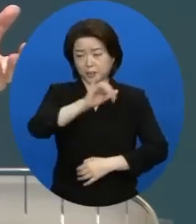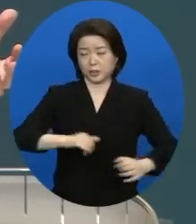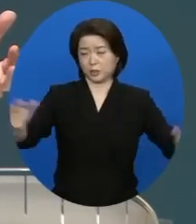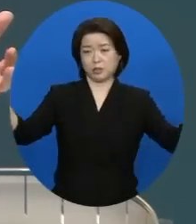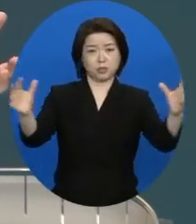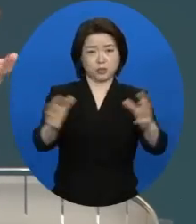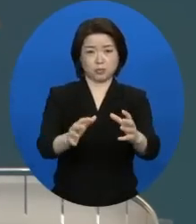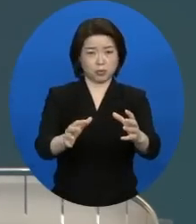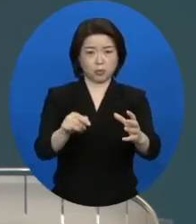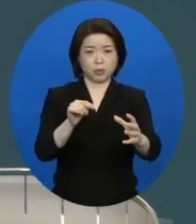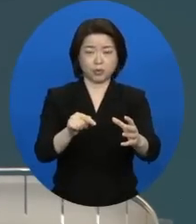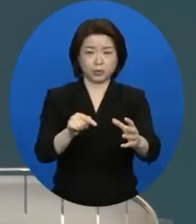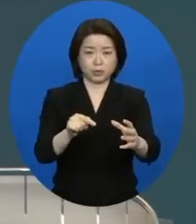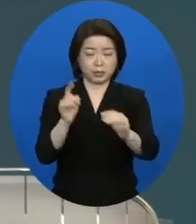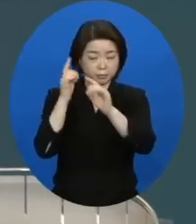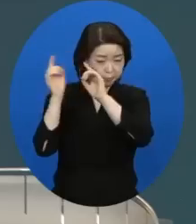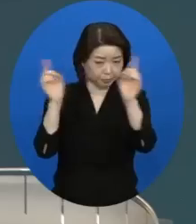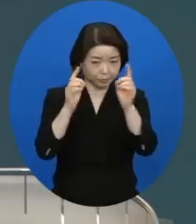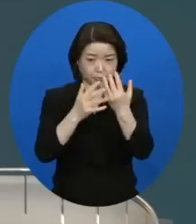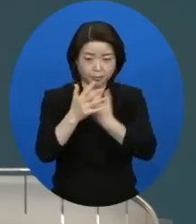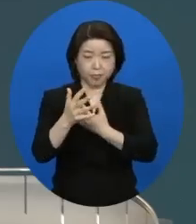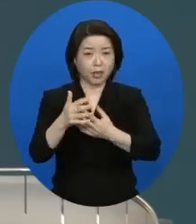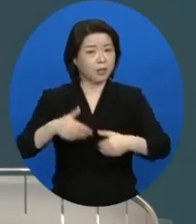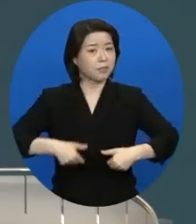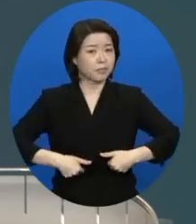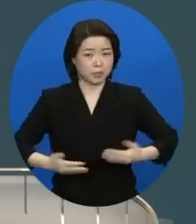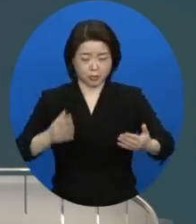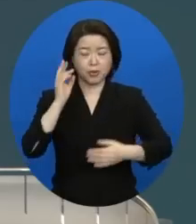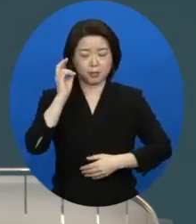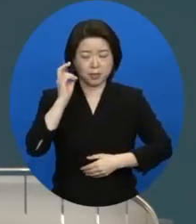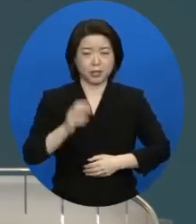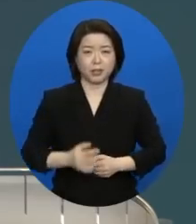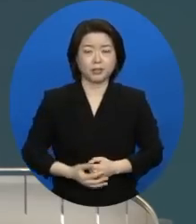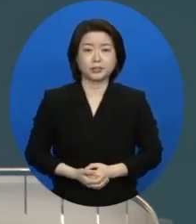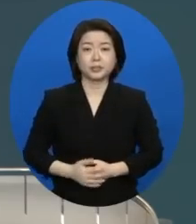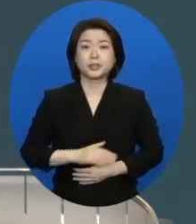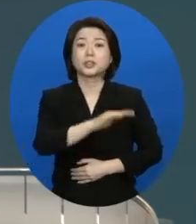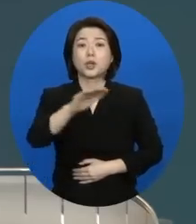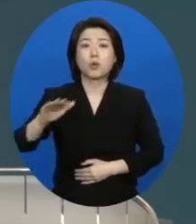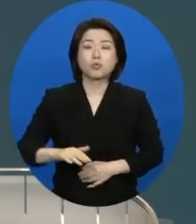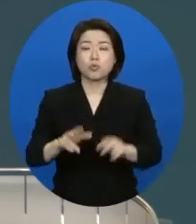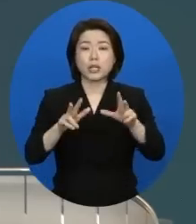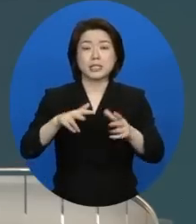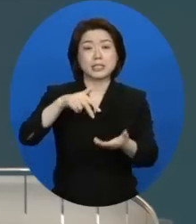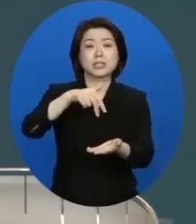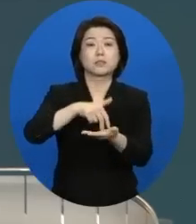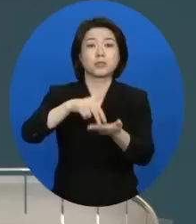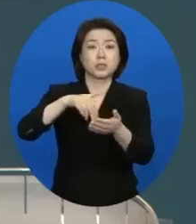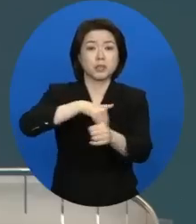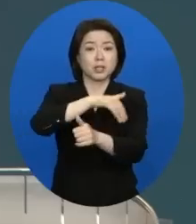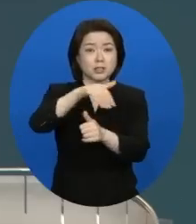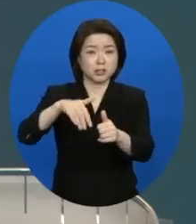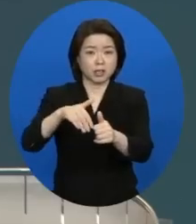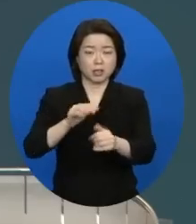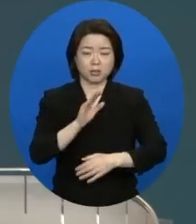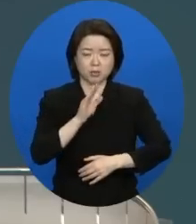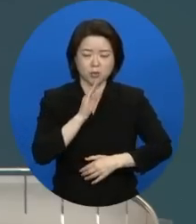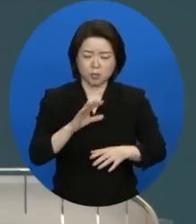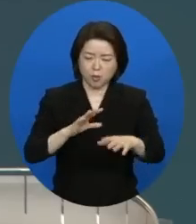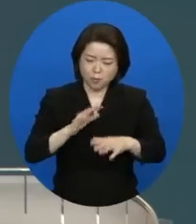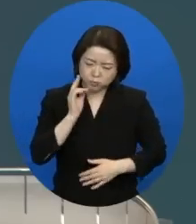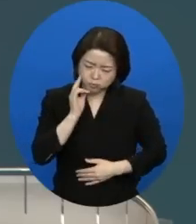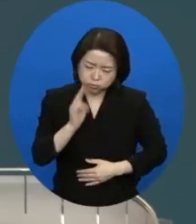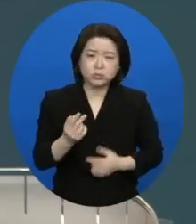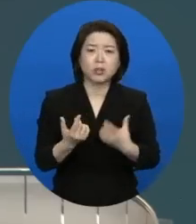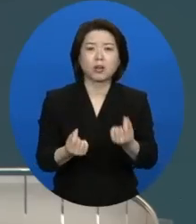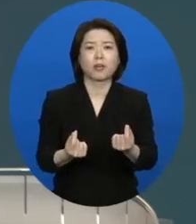모여서 각성 집회를 할 이유가 없었을 거예요. 우리의 지금 형편이 너무 두려울 정도로